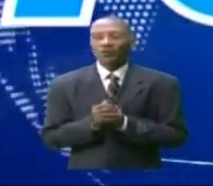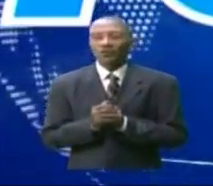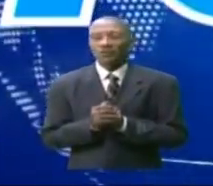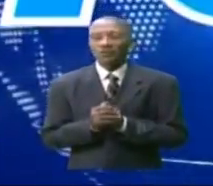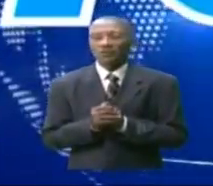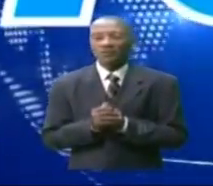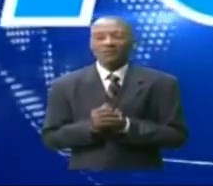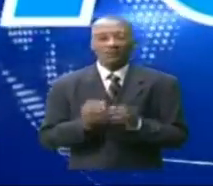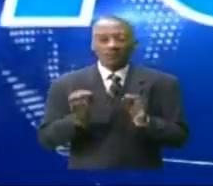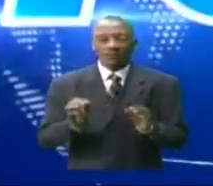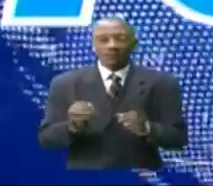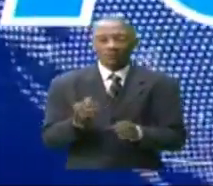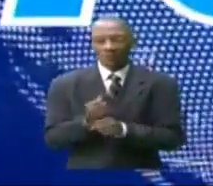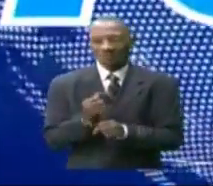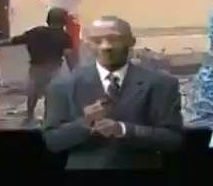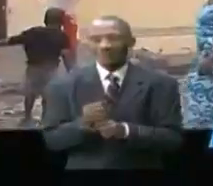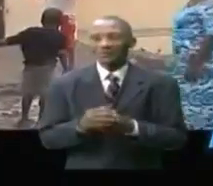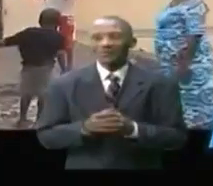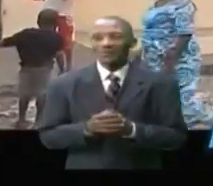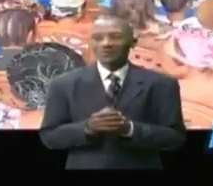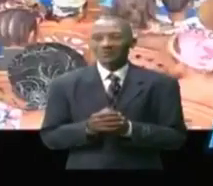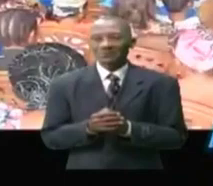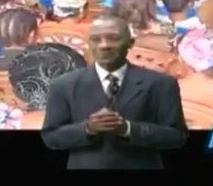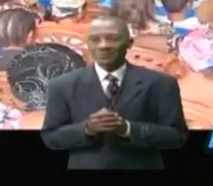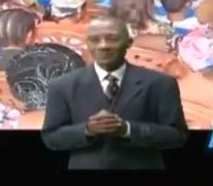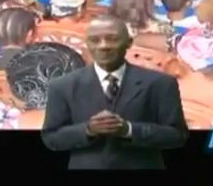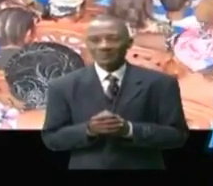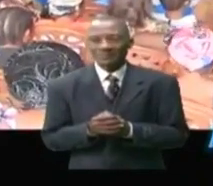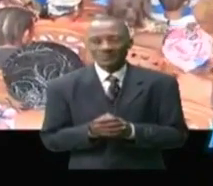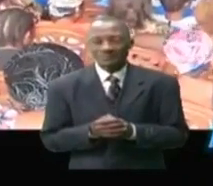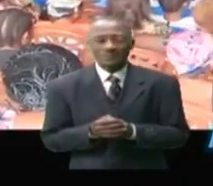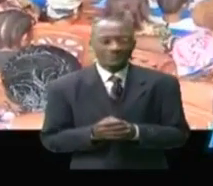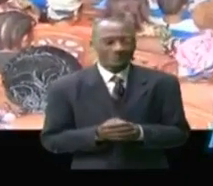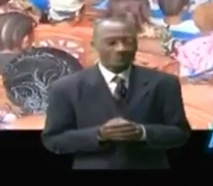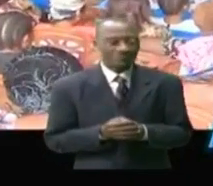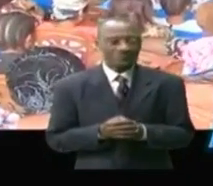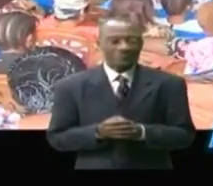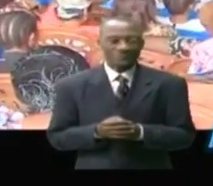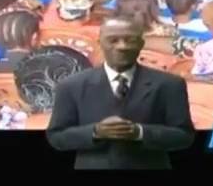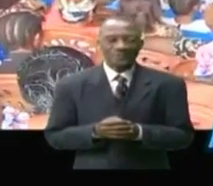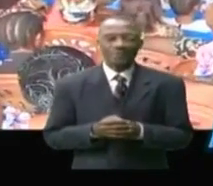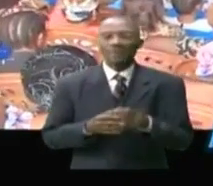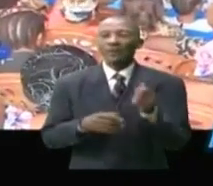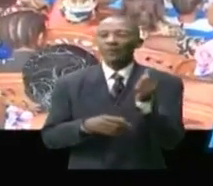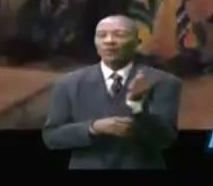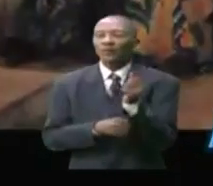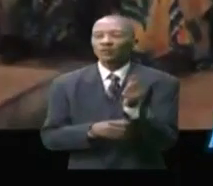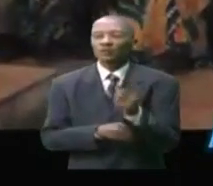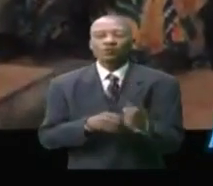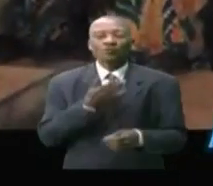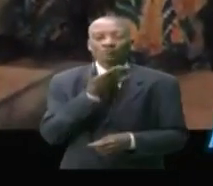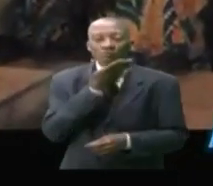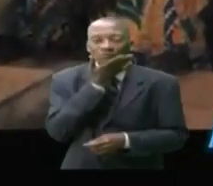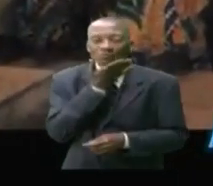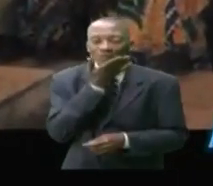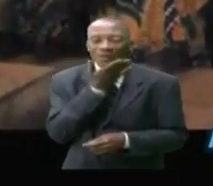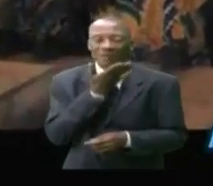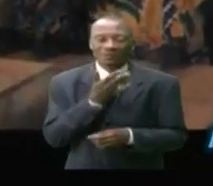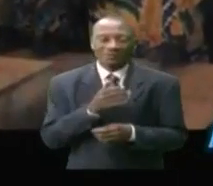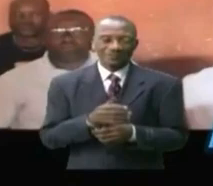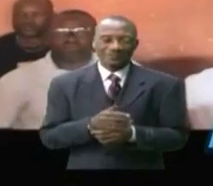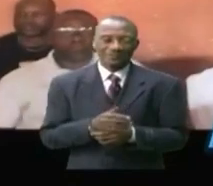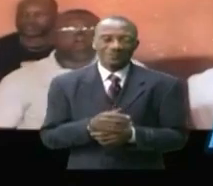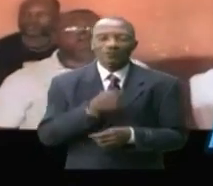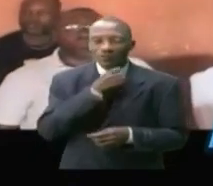ces personnes vulnérables. Anastasie Dombo. Les femmes de troisième âge ont droit au respect et à leur protection en République démocratique du